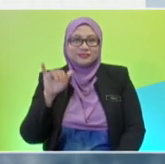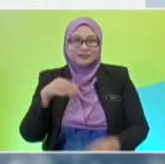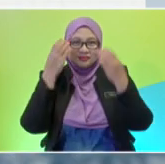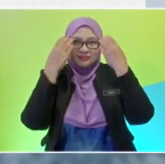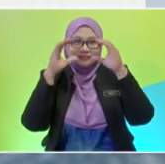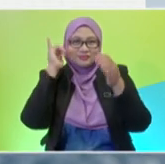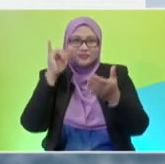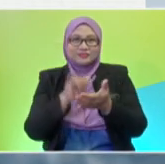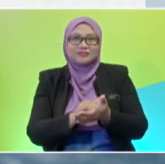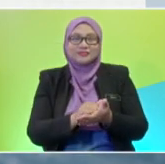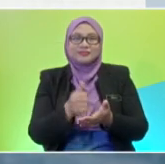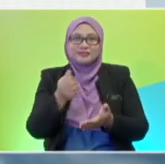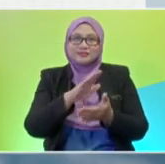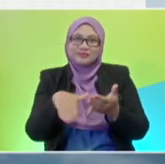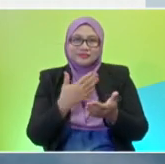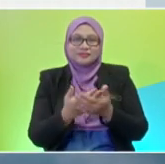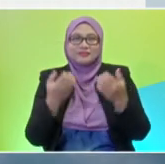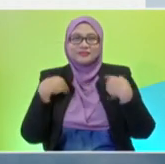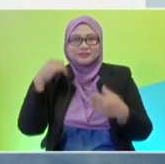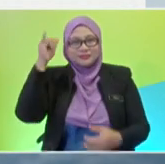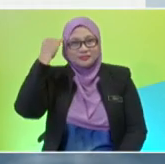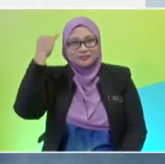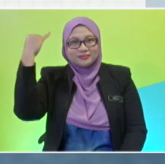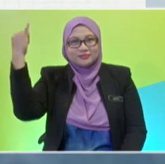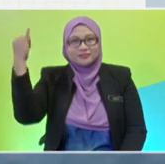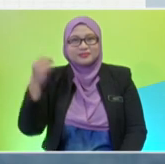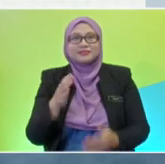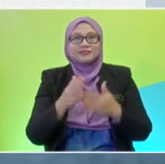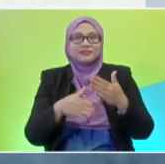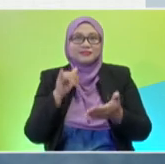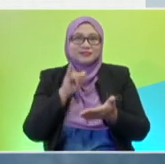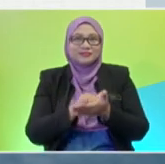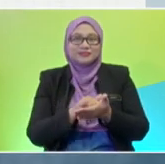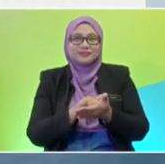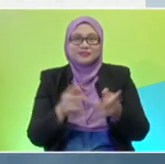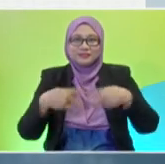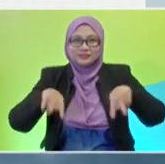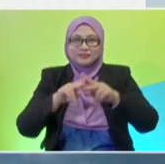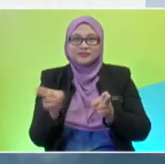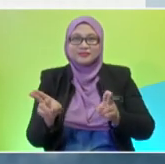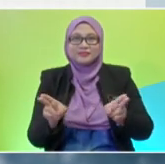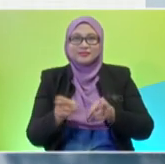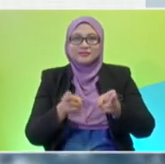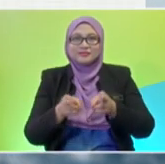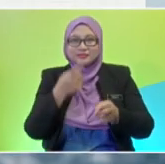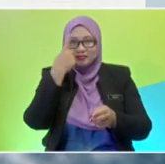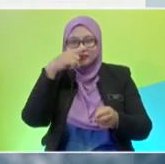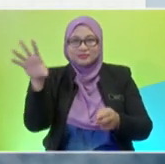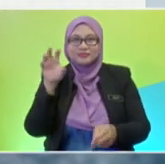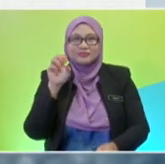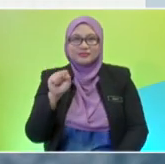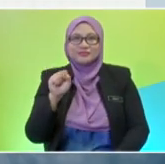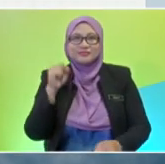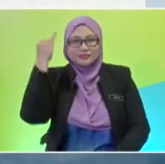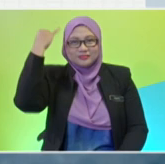Anda juga mempunyai impian jadi boleh itu anda perlu berusaha untuk mencapai impian